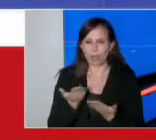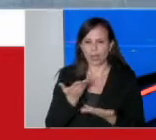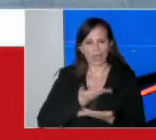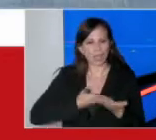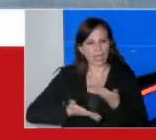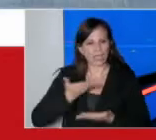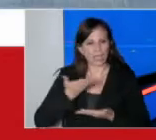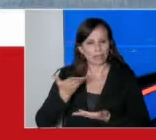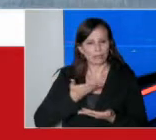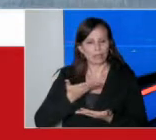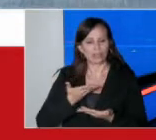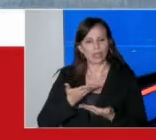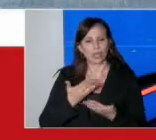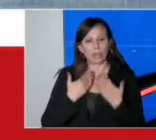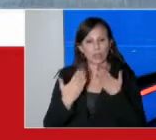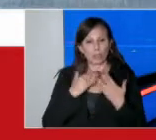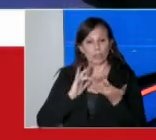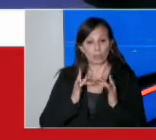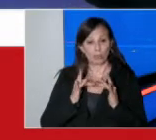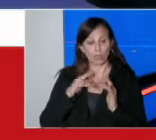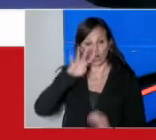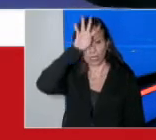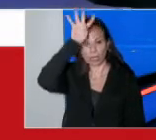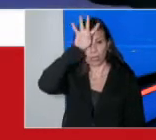היחסים ולמסע ומתן מול איראן?